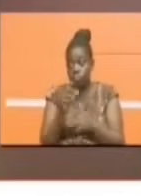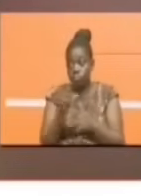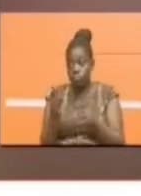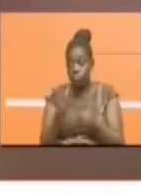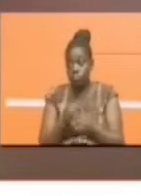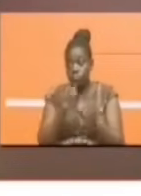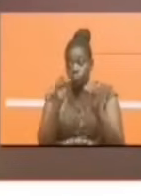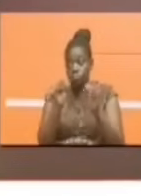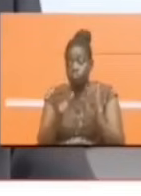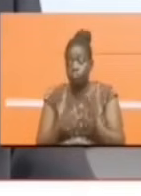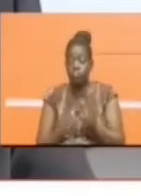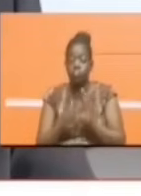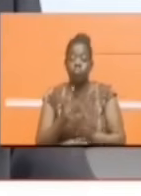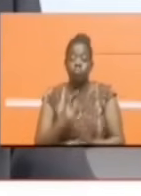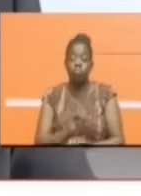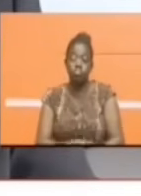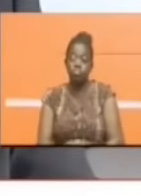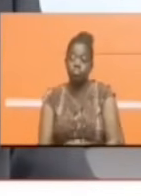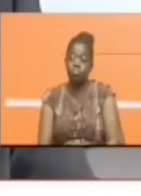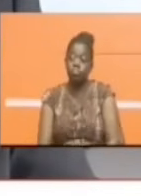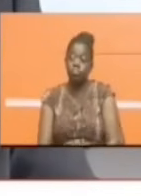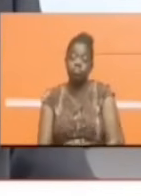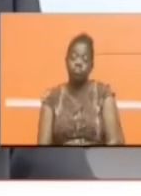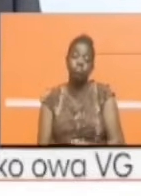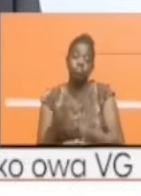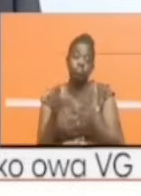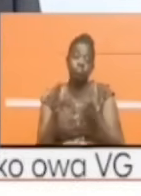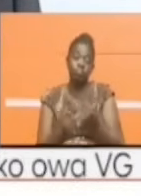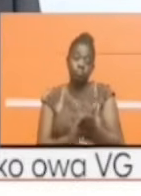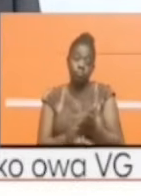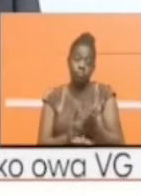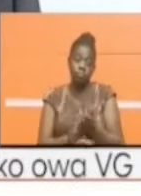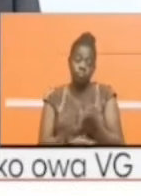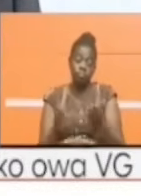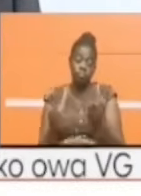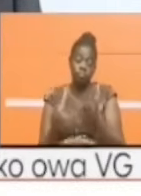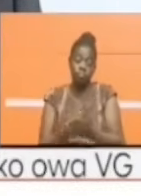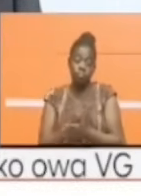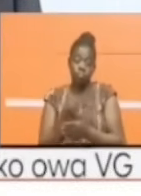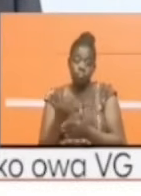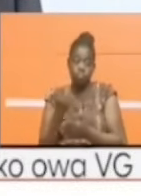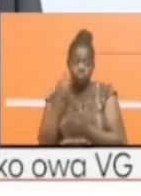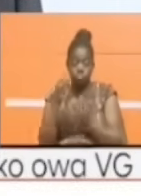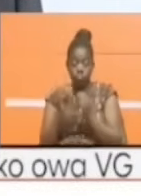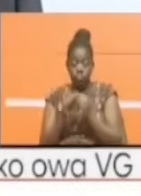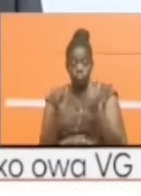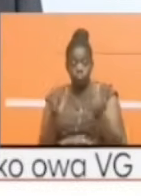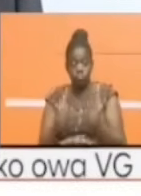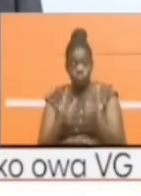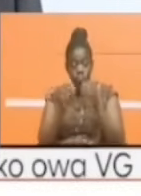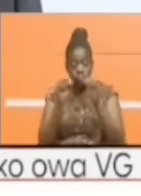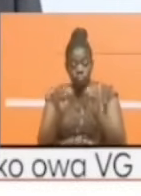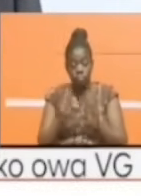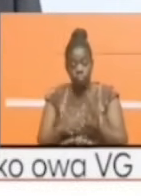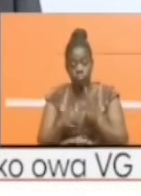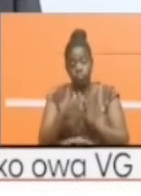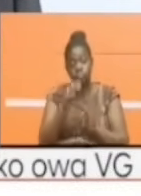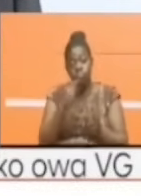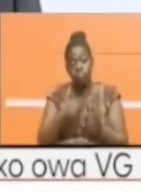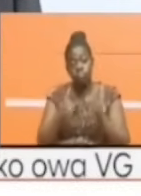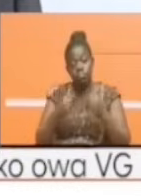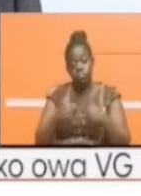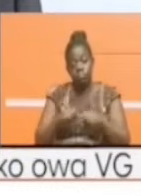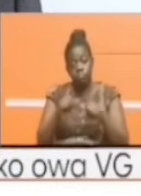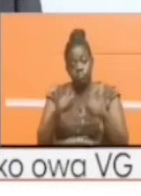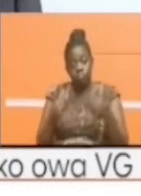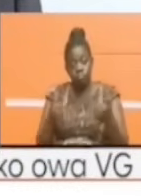okuva mu basomesa abakugu. Kutandika ku Mande mufune olupapula lwa New Vision mugoberere abasomesa abatendeke bye bakola